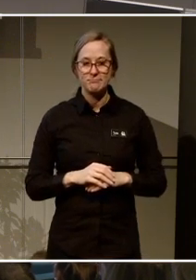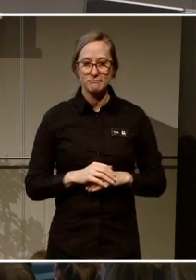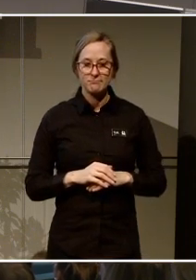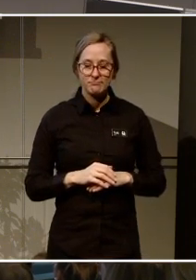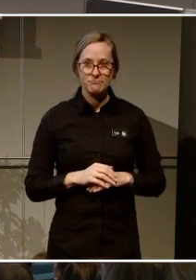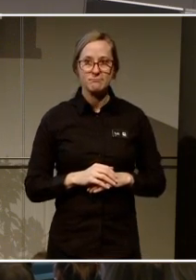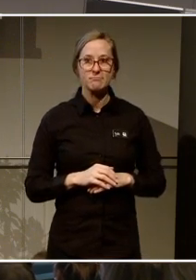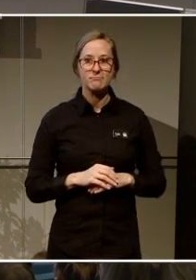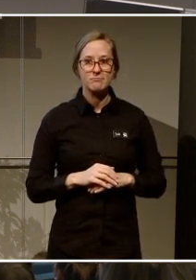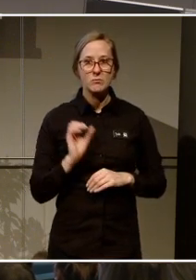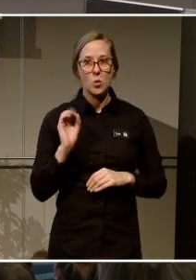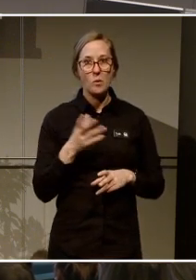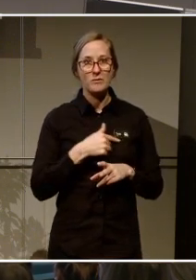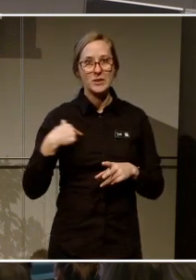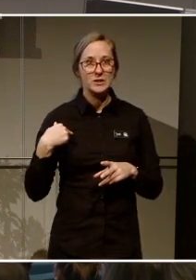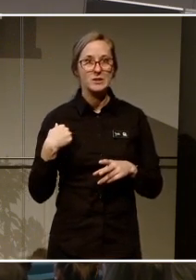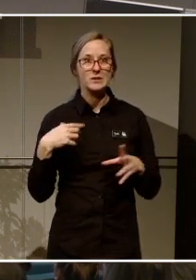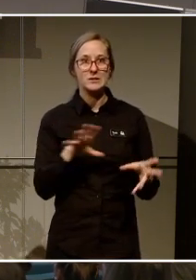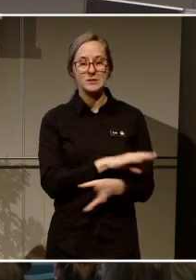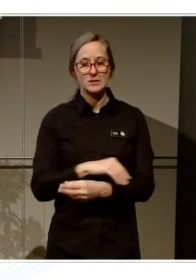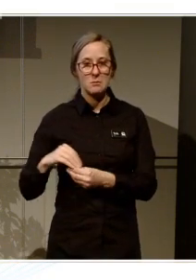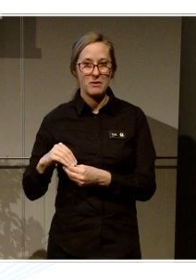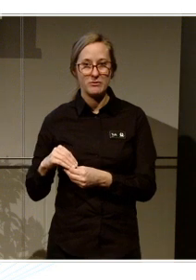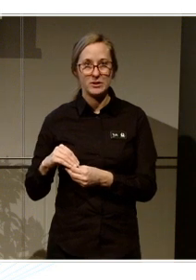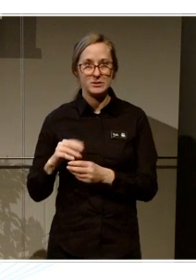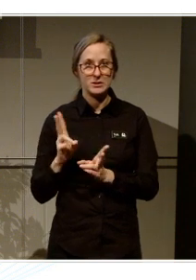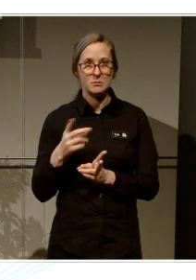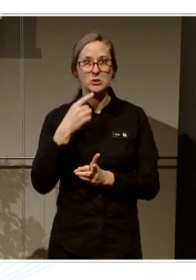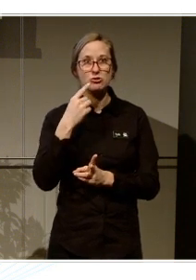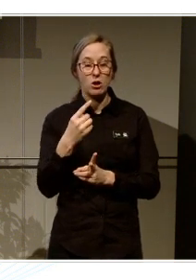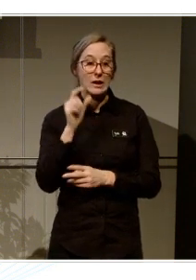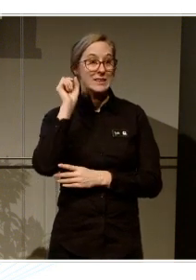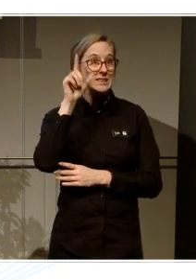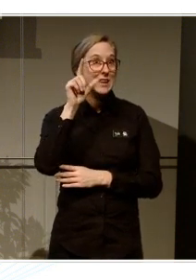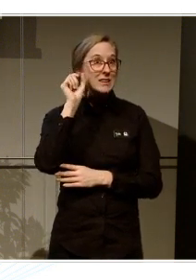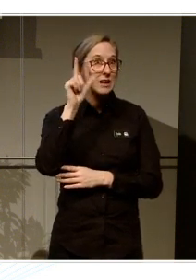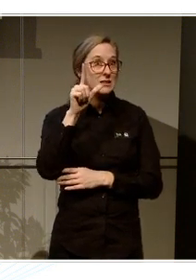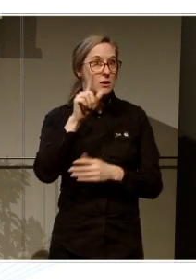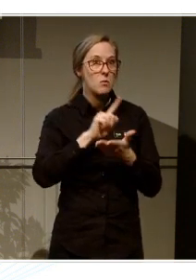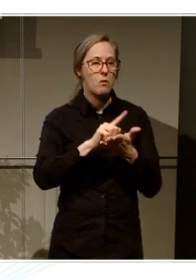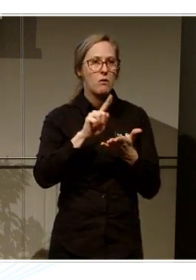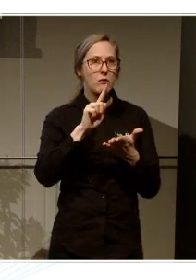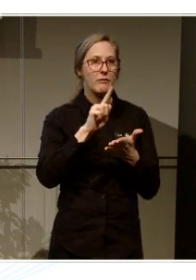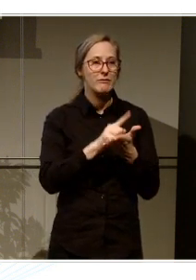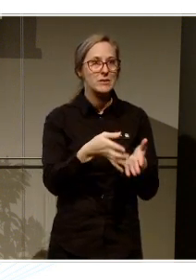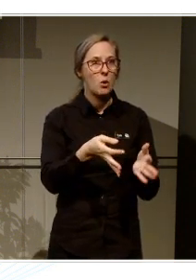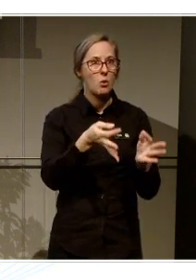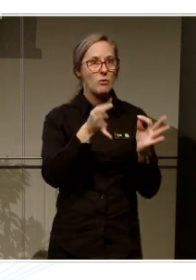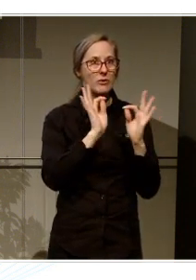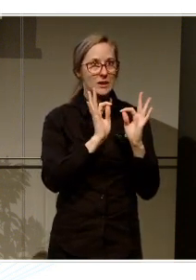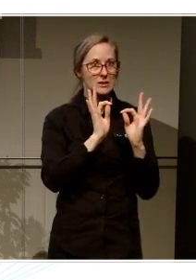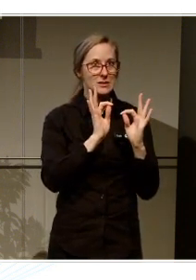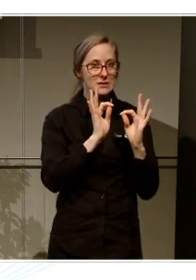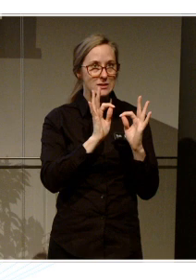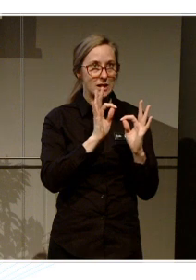Om vi då börjar med att sammanfatta det här med att det som jag just sa, att digitalisering är väldigt ofta i offentliga verksamheter samma